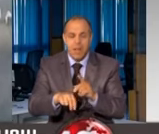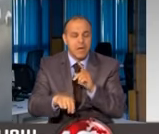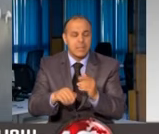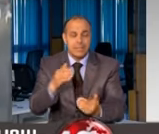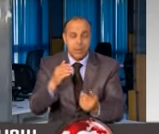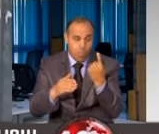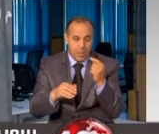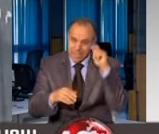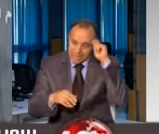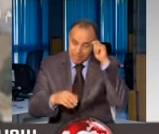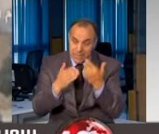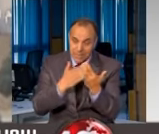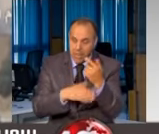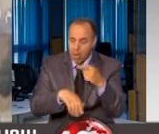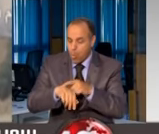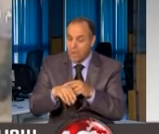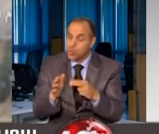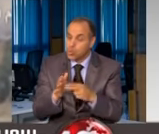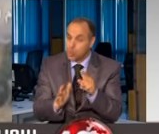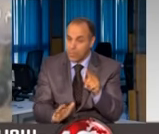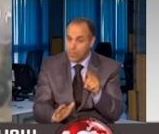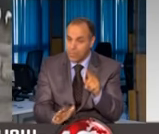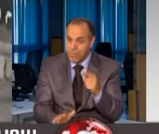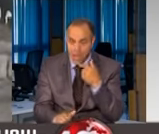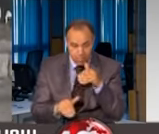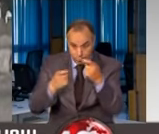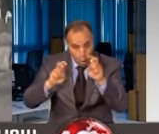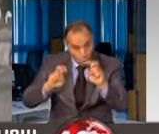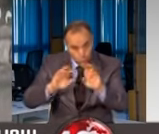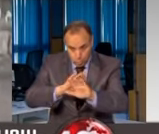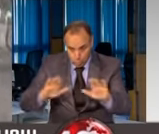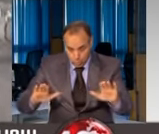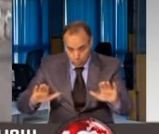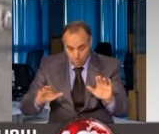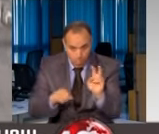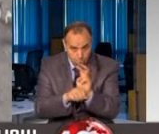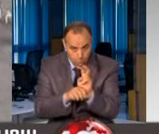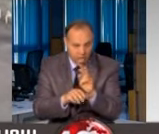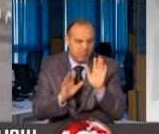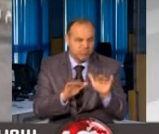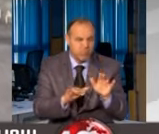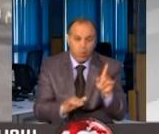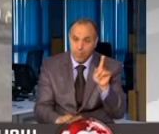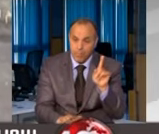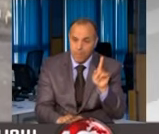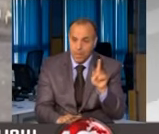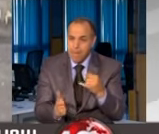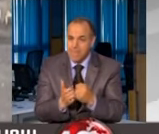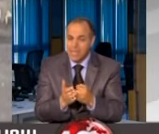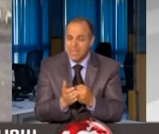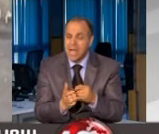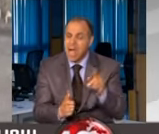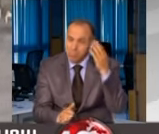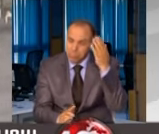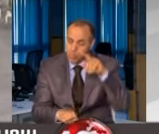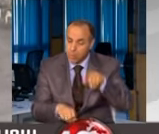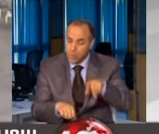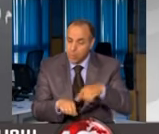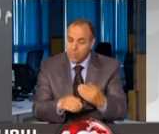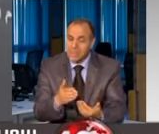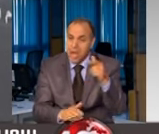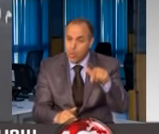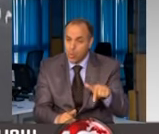صباح السبت بتوقيت سوريا. وكان سريان الهدنة التي وصفها ملاحظون بالهشة بدأ في مدينة حلب منذ الساعات الأولى